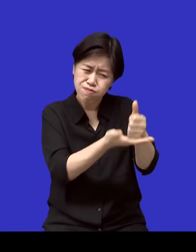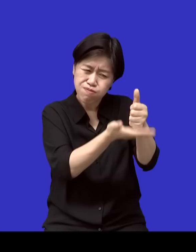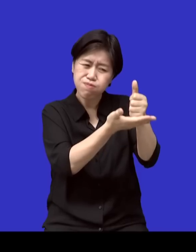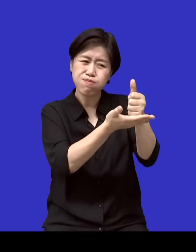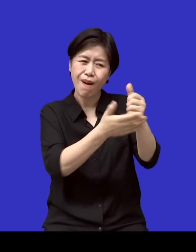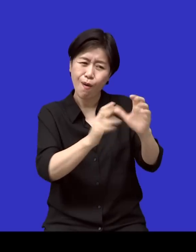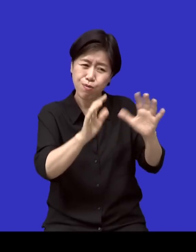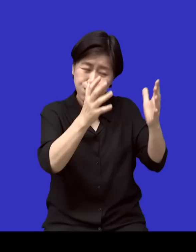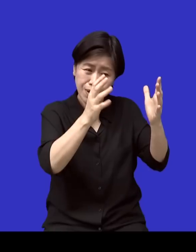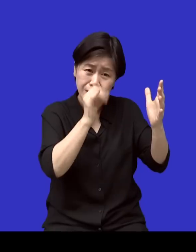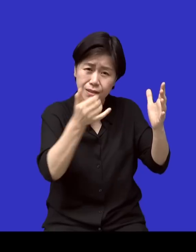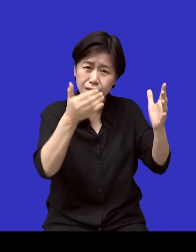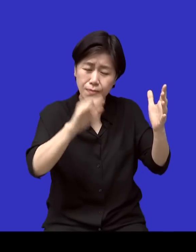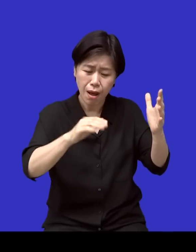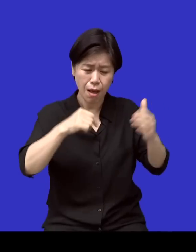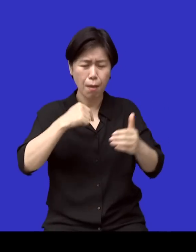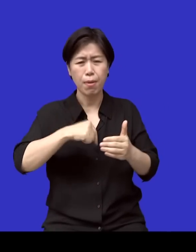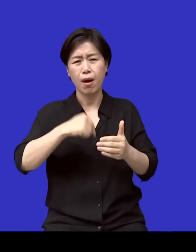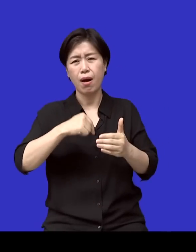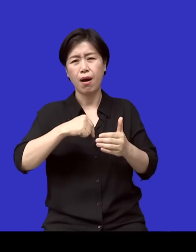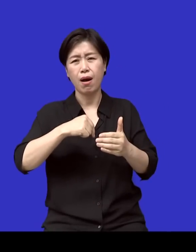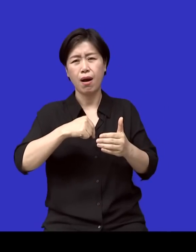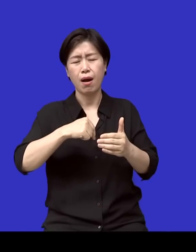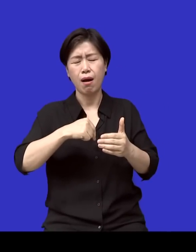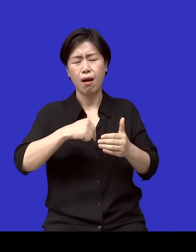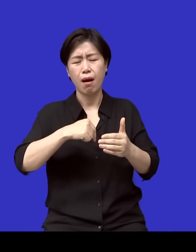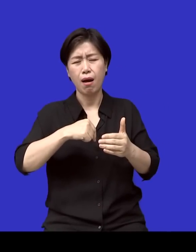네. 근데 가장 친한 사람이 나오는데 나는